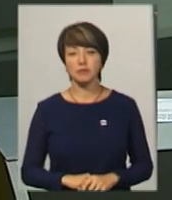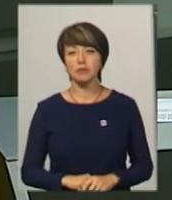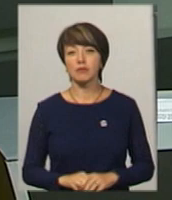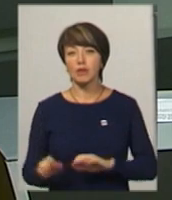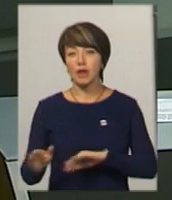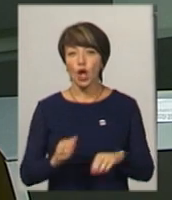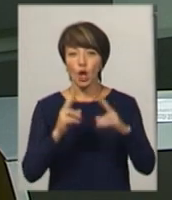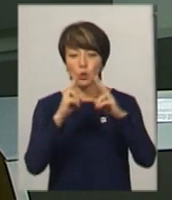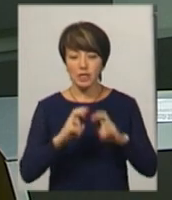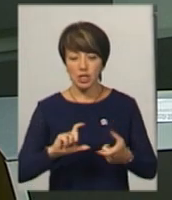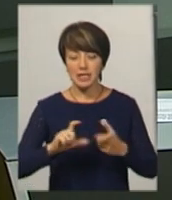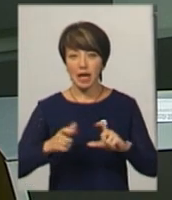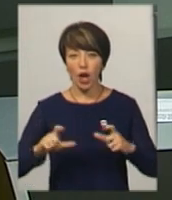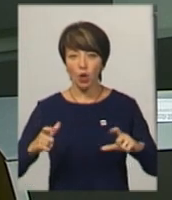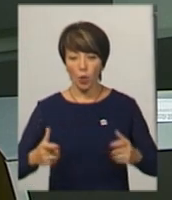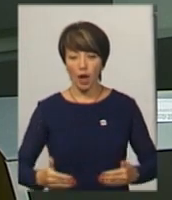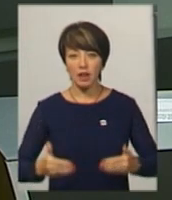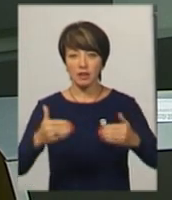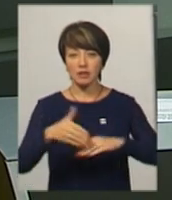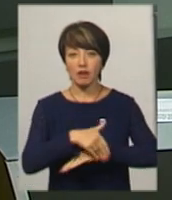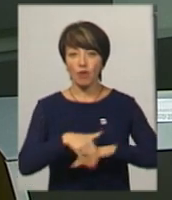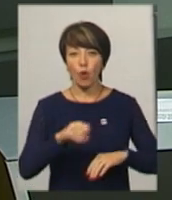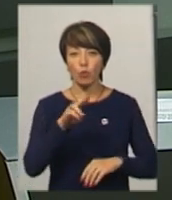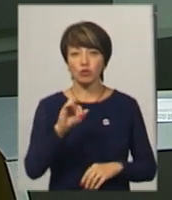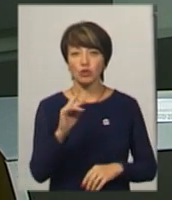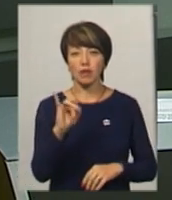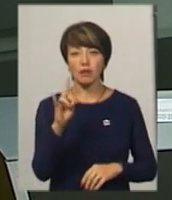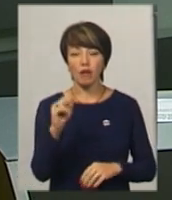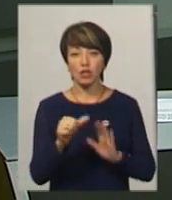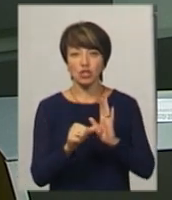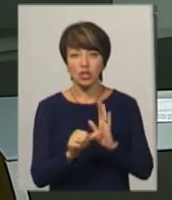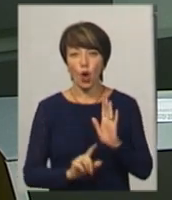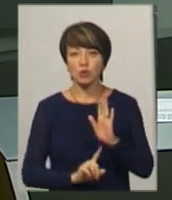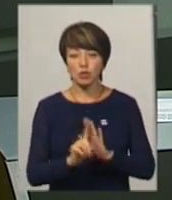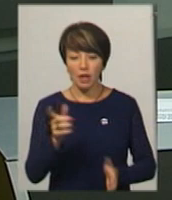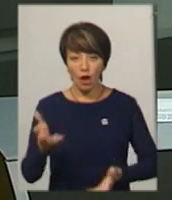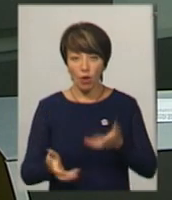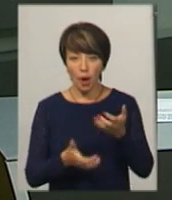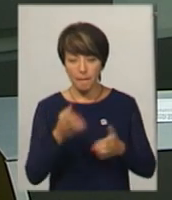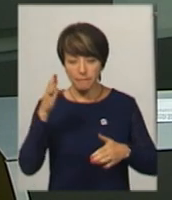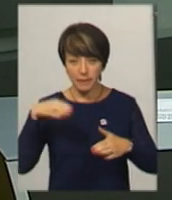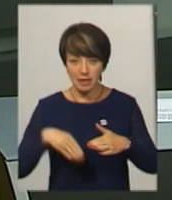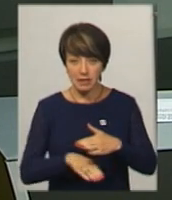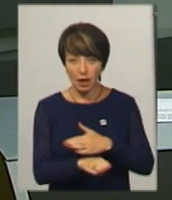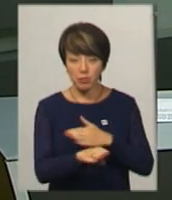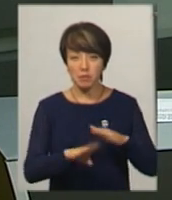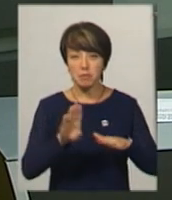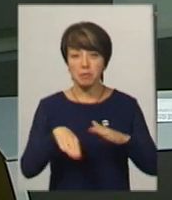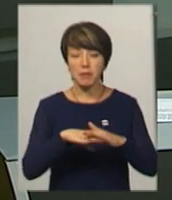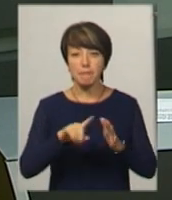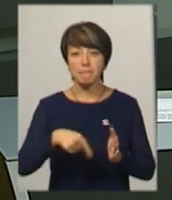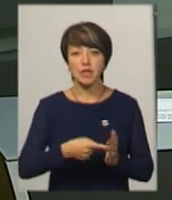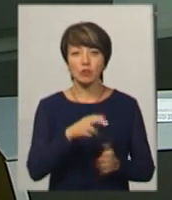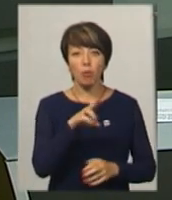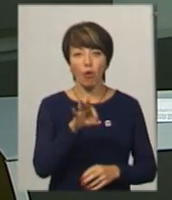Дослідження цегляної галереї за адресою вулиця Пушкіна, 6, розпочали археологи, котрі ведуть розкопки підземних ходів під полоним. Про це